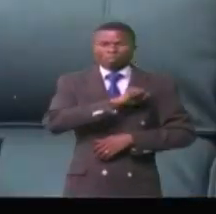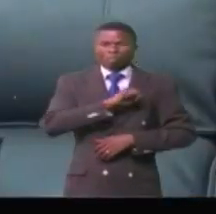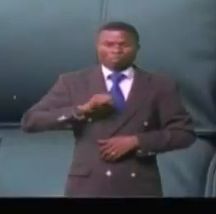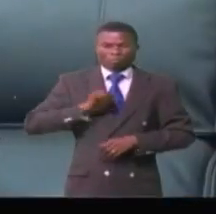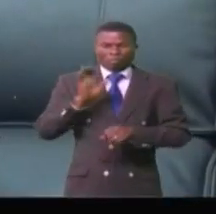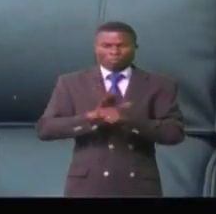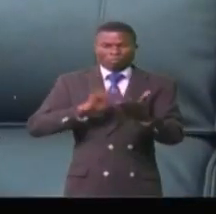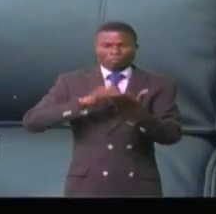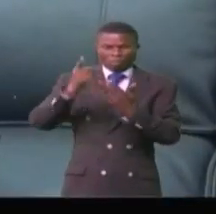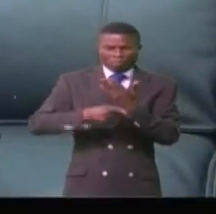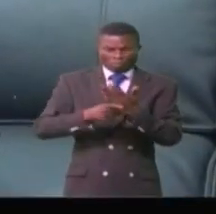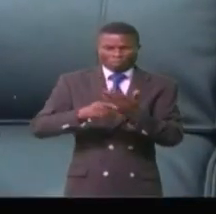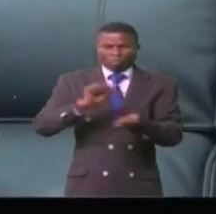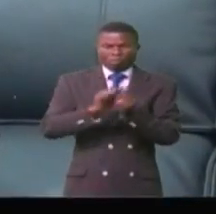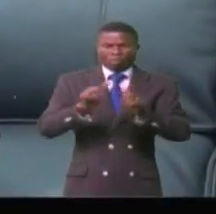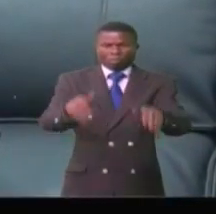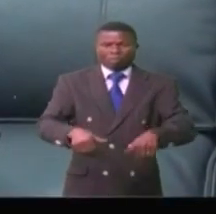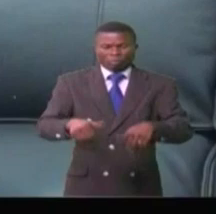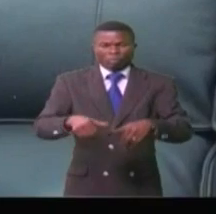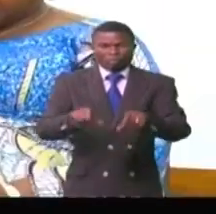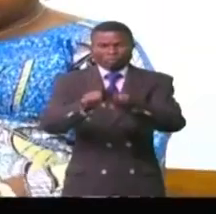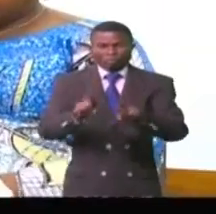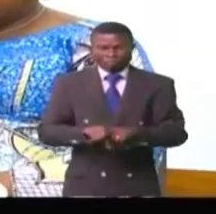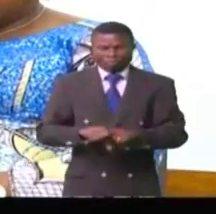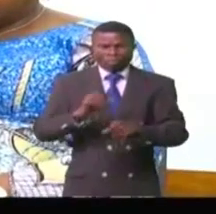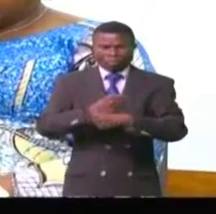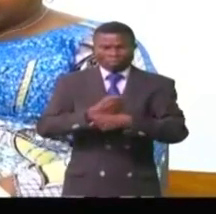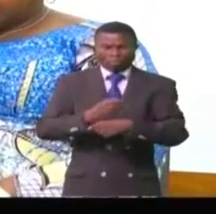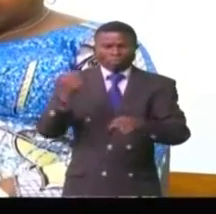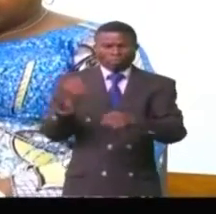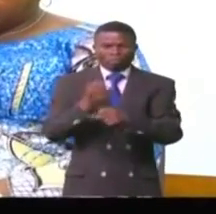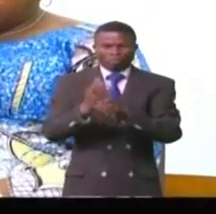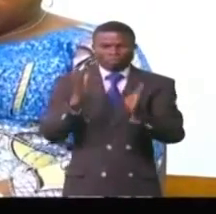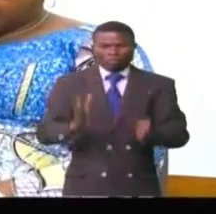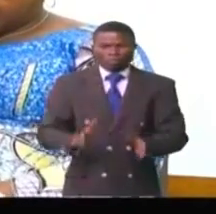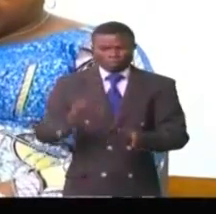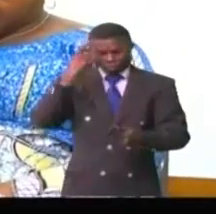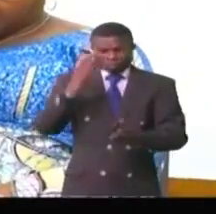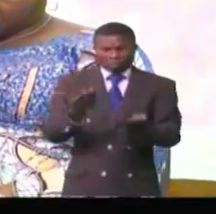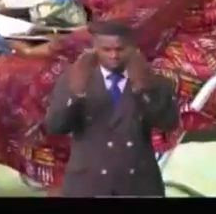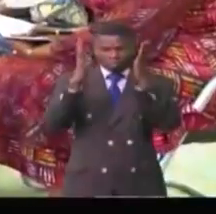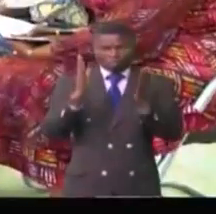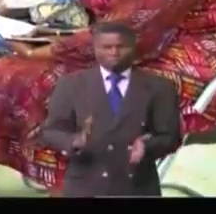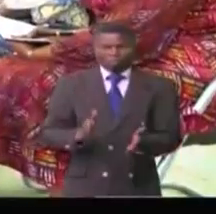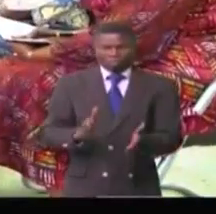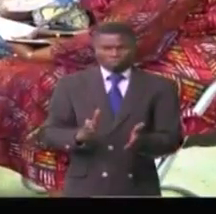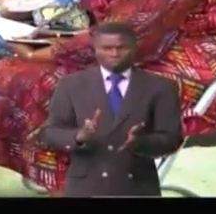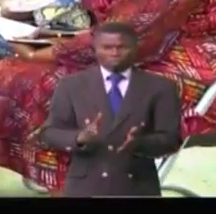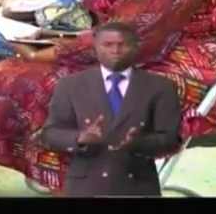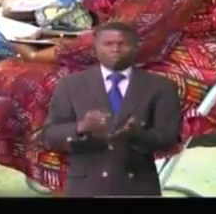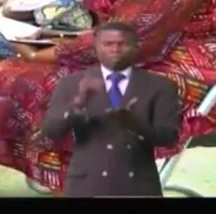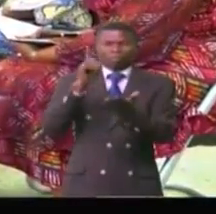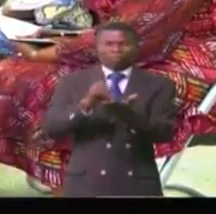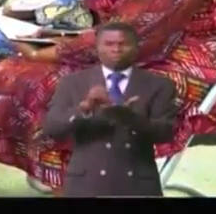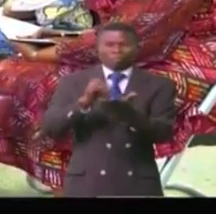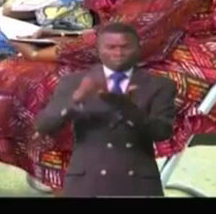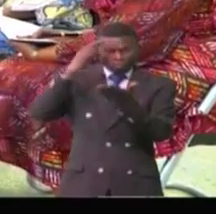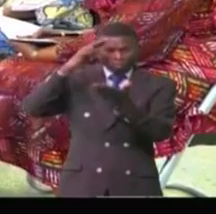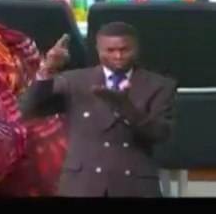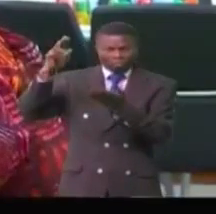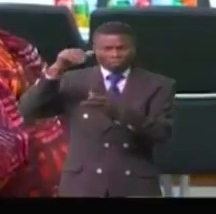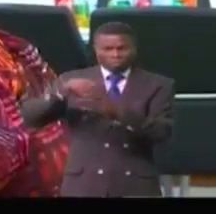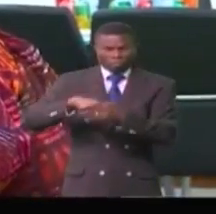le domaine de l'agriculture, mais aussi dans la création de l'emploi pour les étudiants fraîchement sortis des universités à